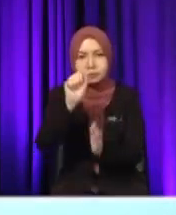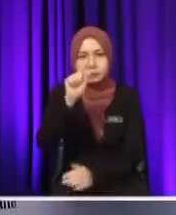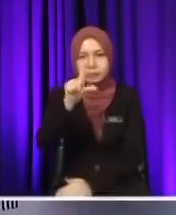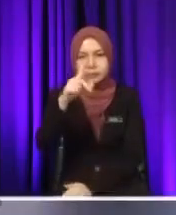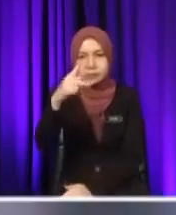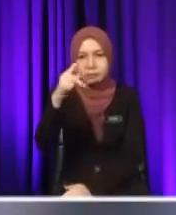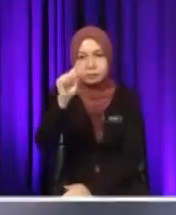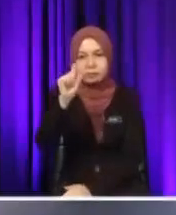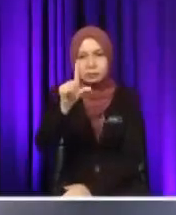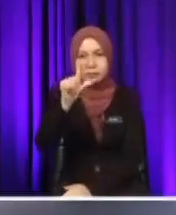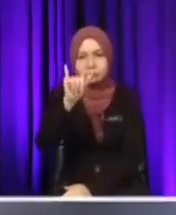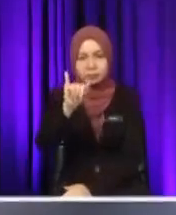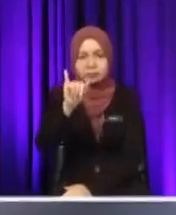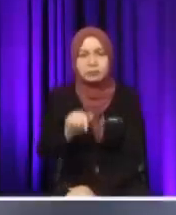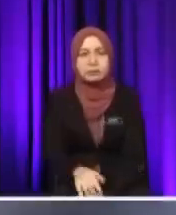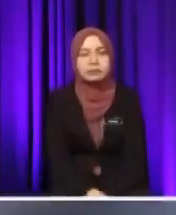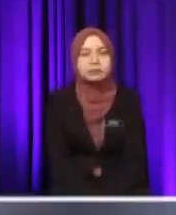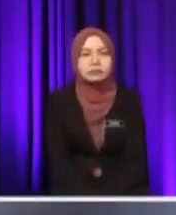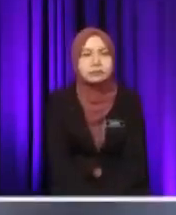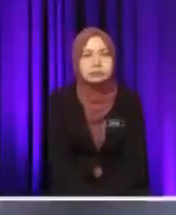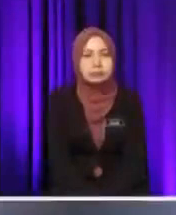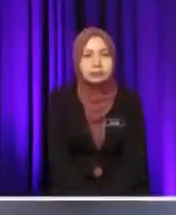Okey. Tukar sikit.